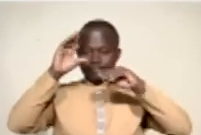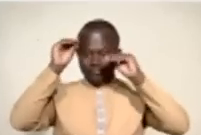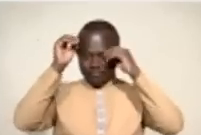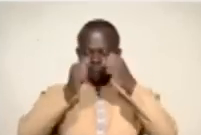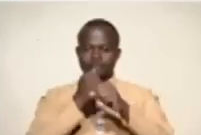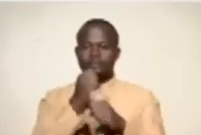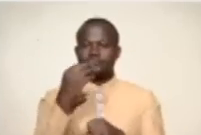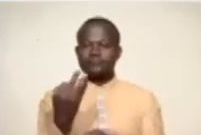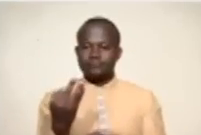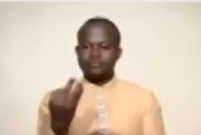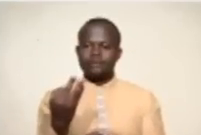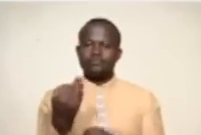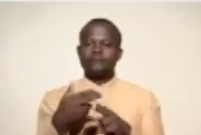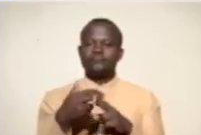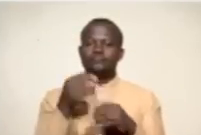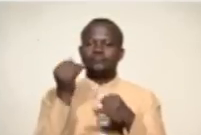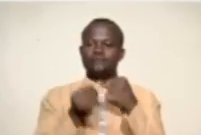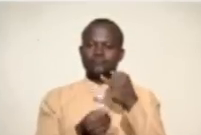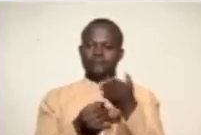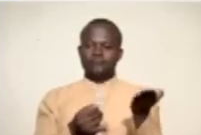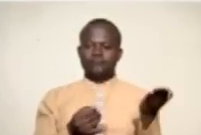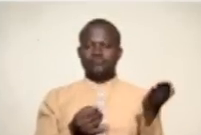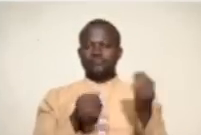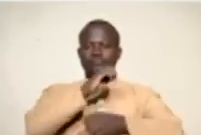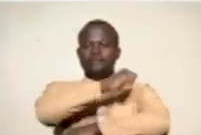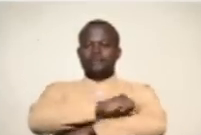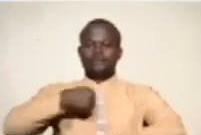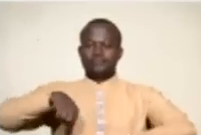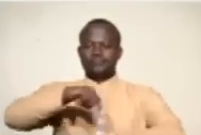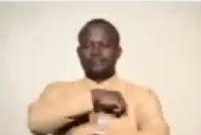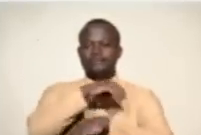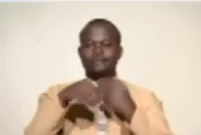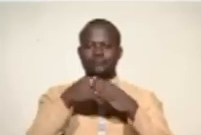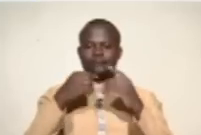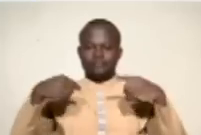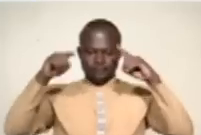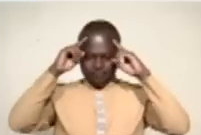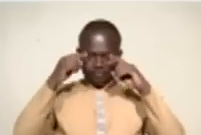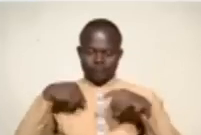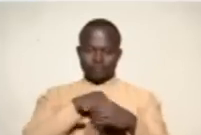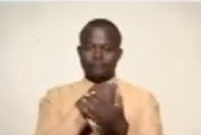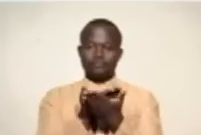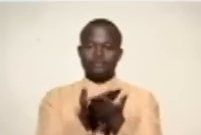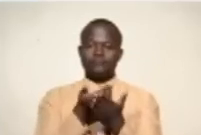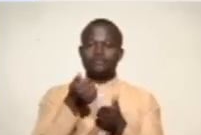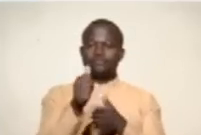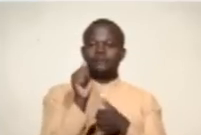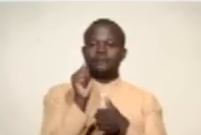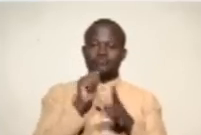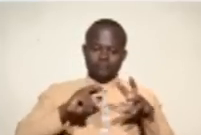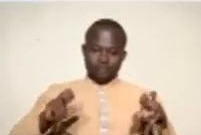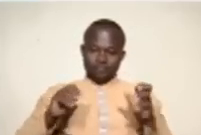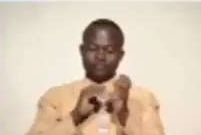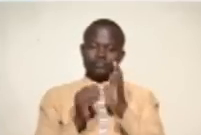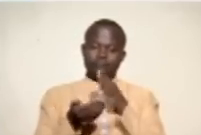gatatu tugiye kurangiza amashuri yacu ya kaminuza. Nkaba mproposa ko iryo somo rya research methodology